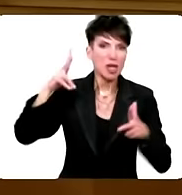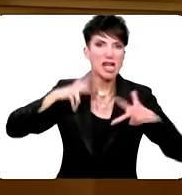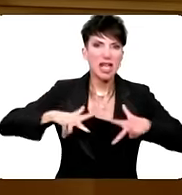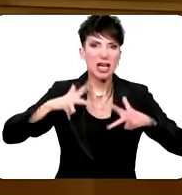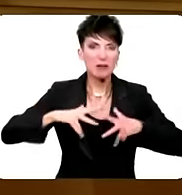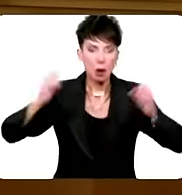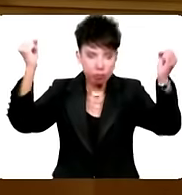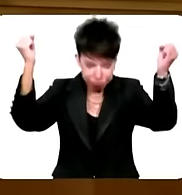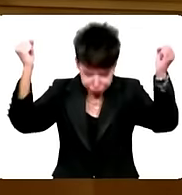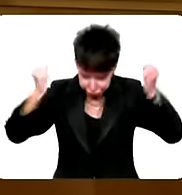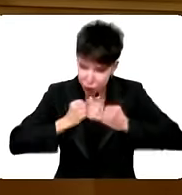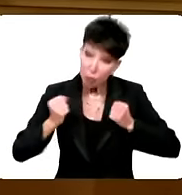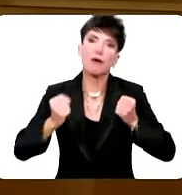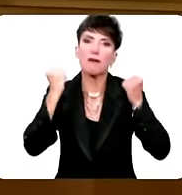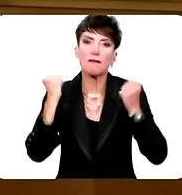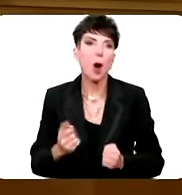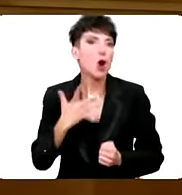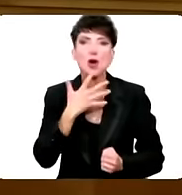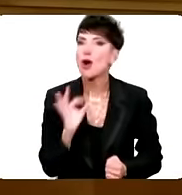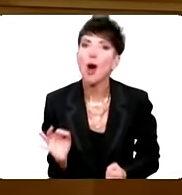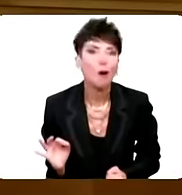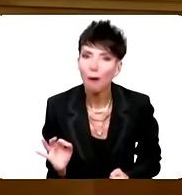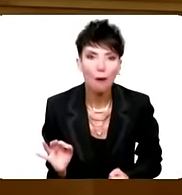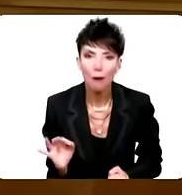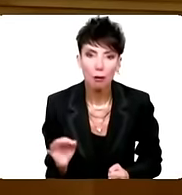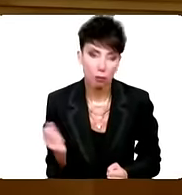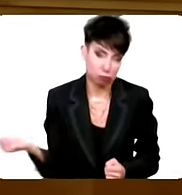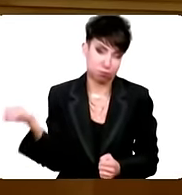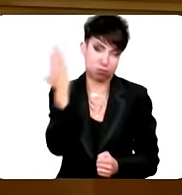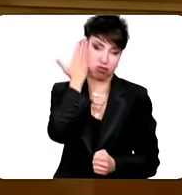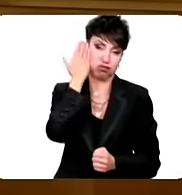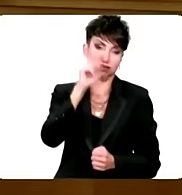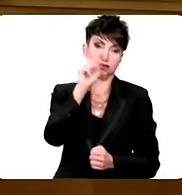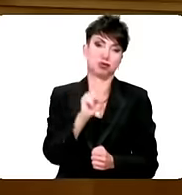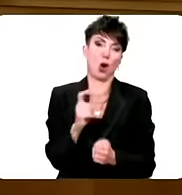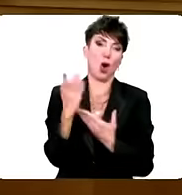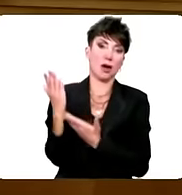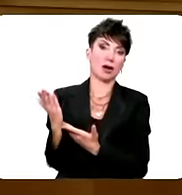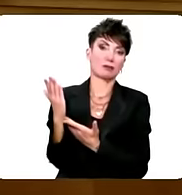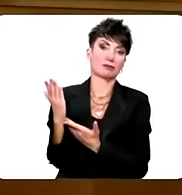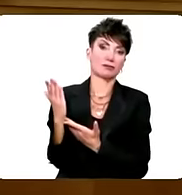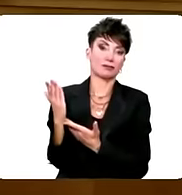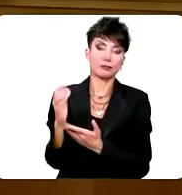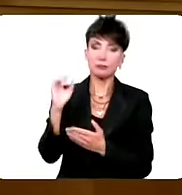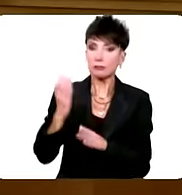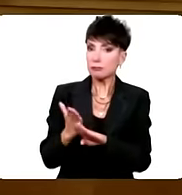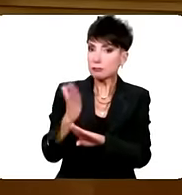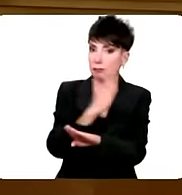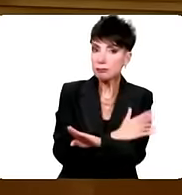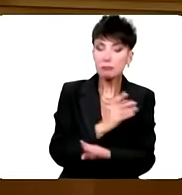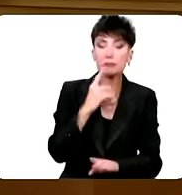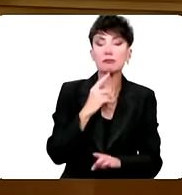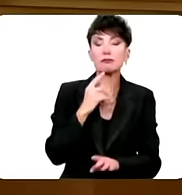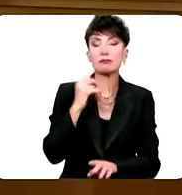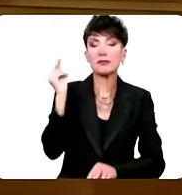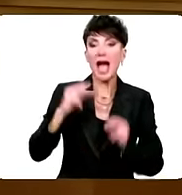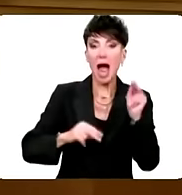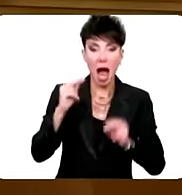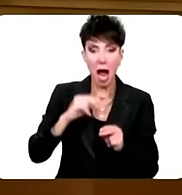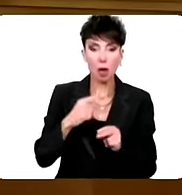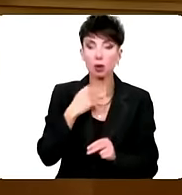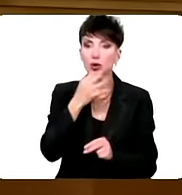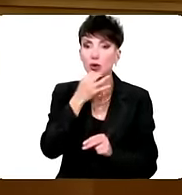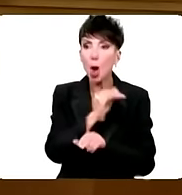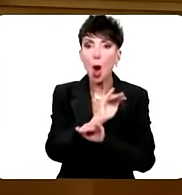σε έναν βαθμό και λόγω του κόστου ζωής. Δεν υπάρχει καμία αμφιβολία ότι η ακρίβεια, το λέγαμε προεκλογικά, μας το είπαν και οι πολίτες με τον τρόπο